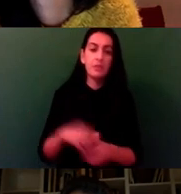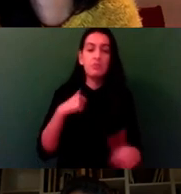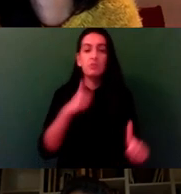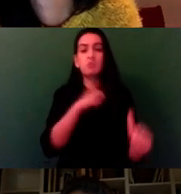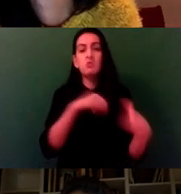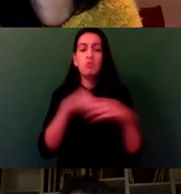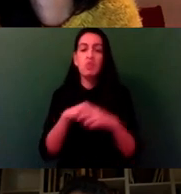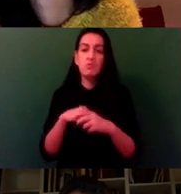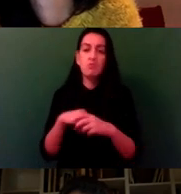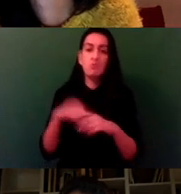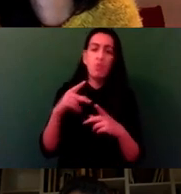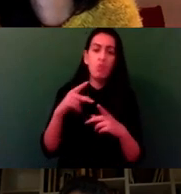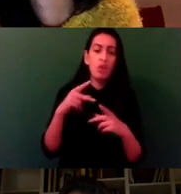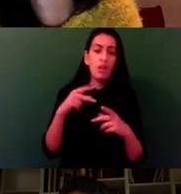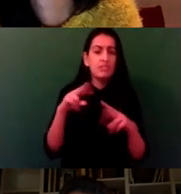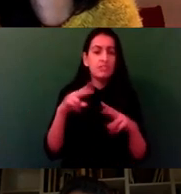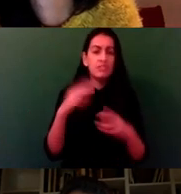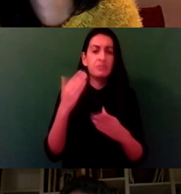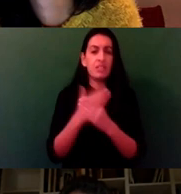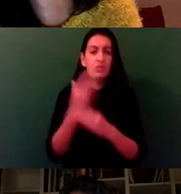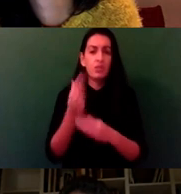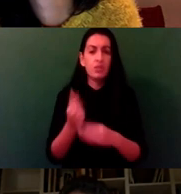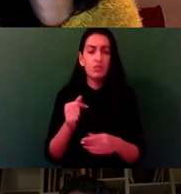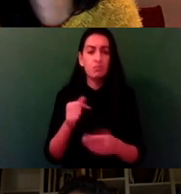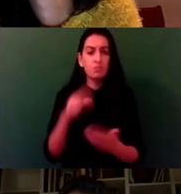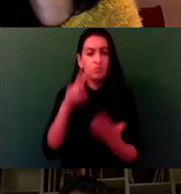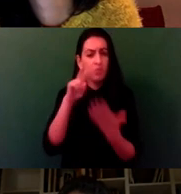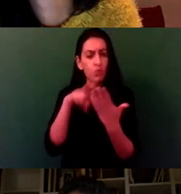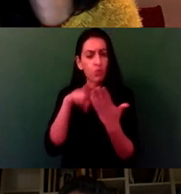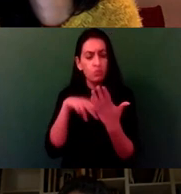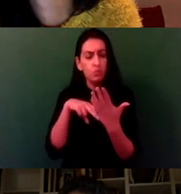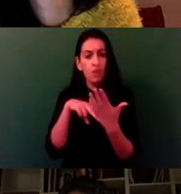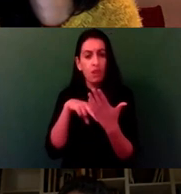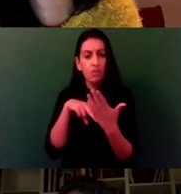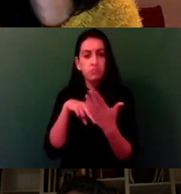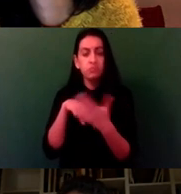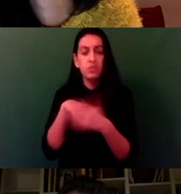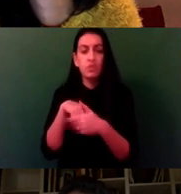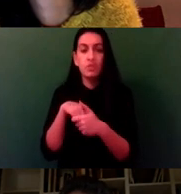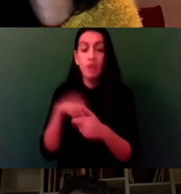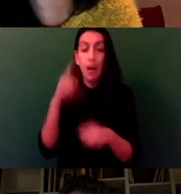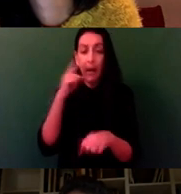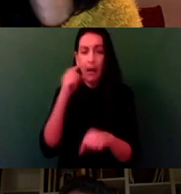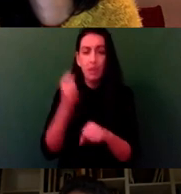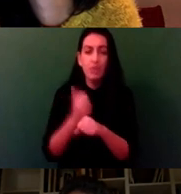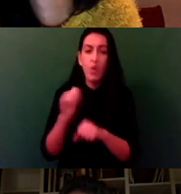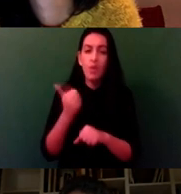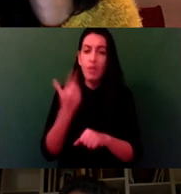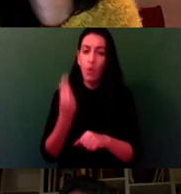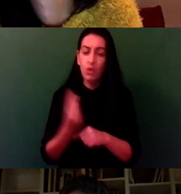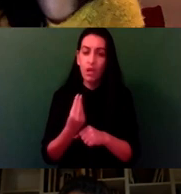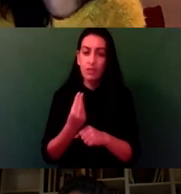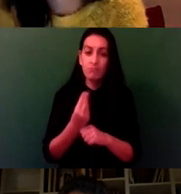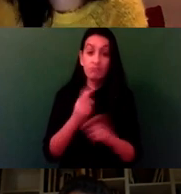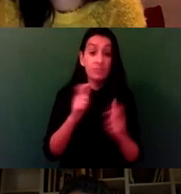Kabataş süreciyle de biraz deneyimlediğimiz birkaç noktayı öne çıkartmak istedim, vurgulamak istiyorum aslında.